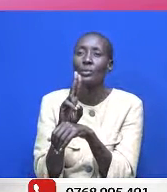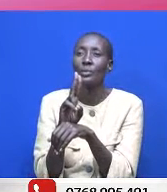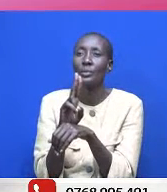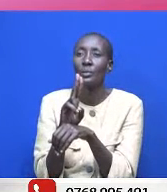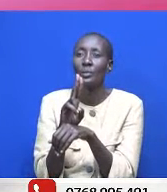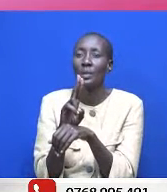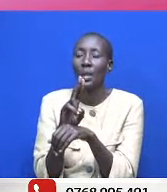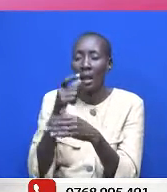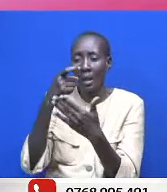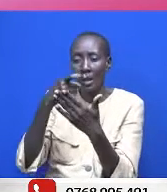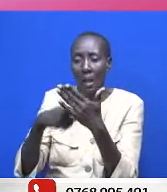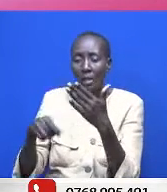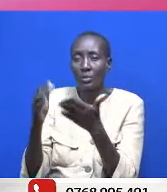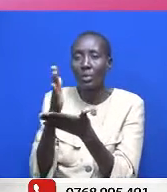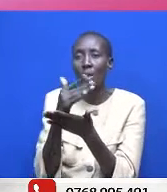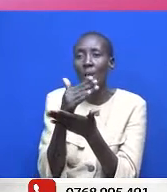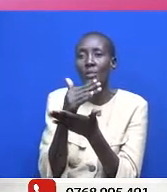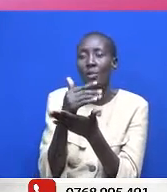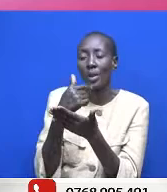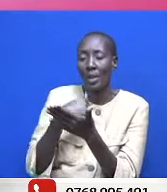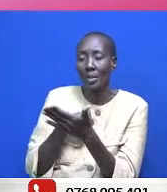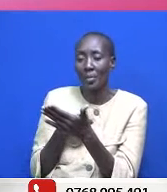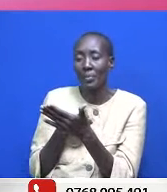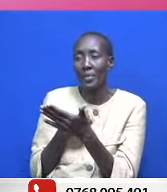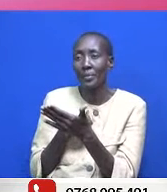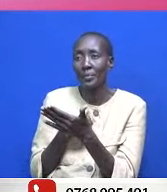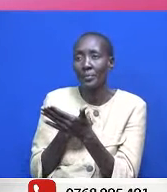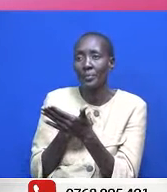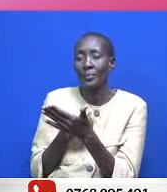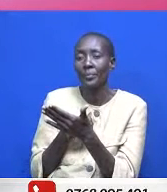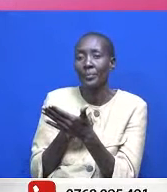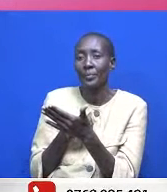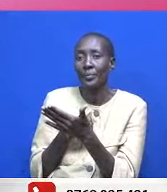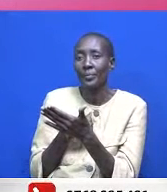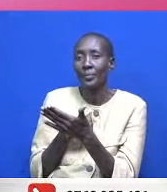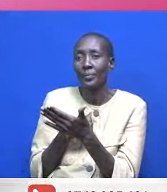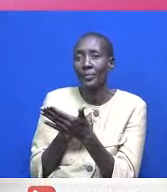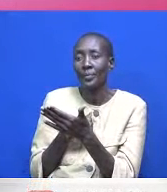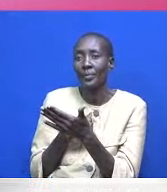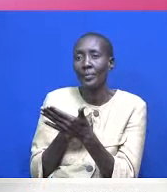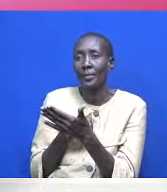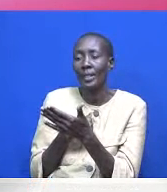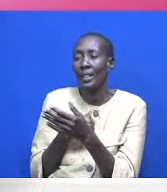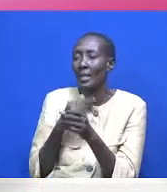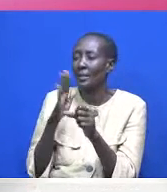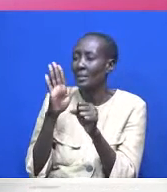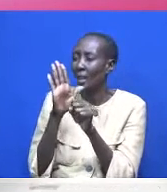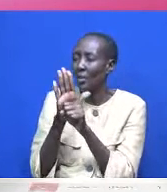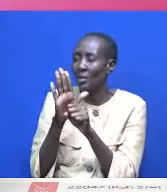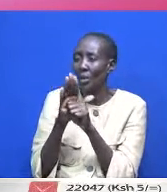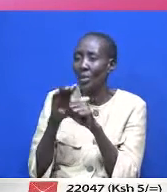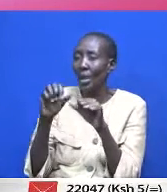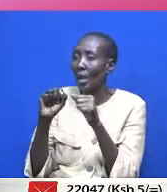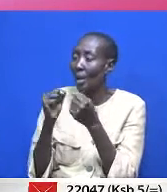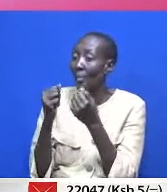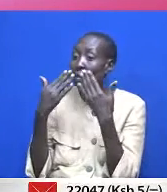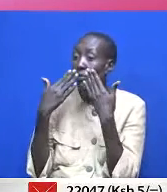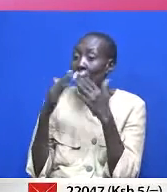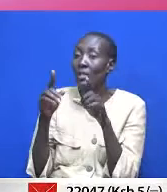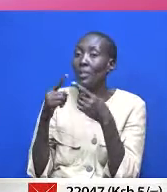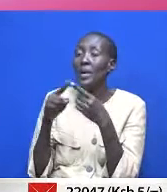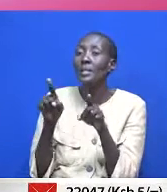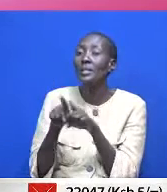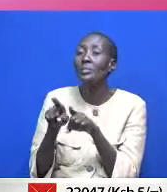ya kodi. So mimi vile ninaonelea kwamba kuna mengi imefanyika, lakini kuna mengi ambayo